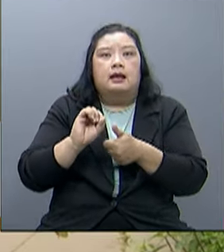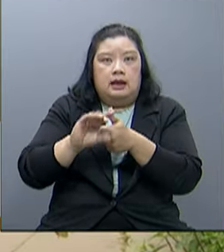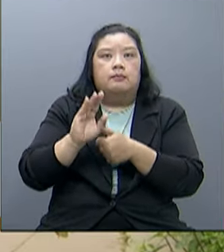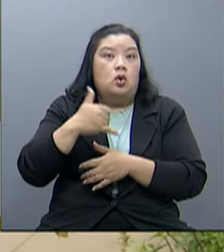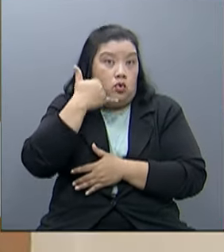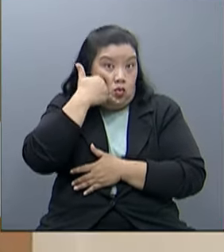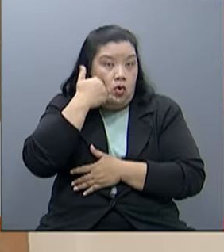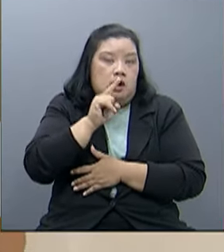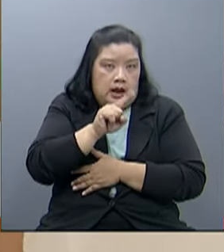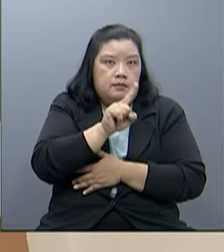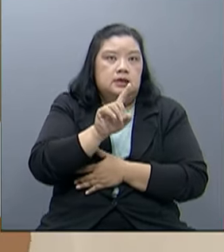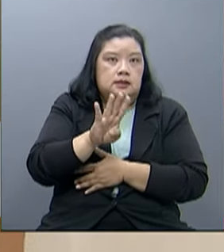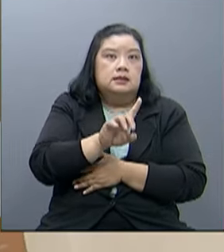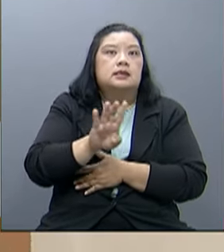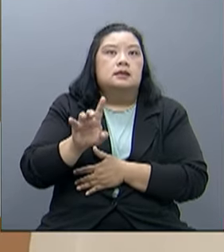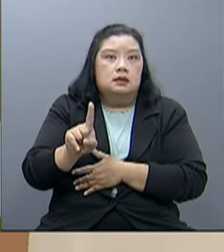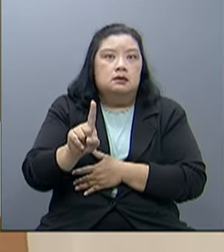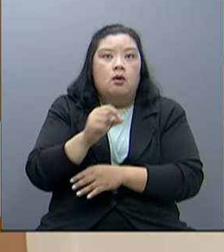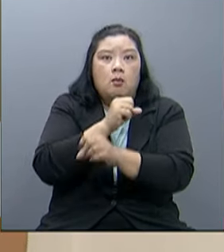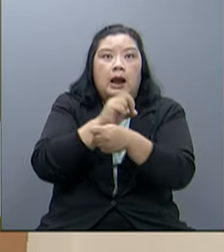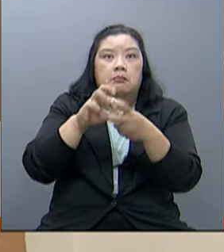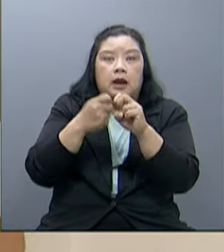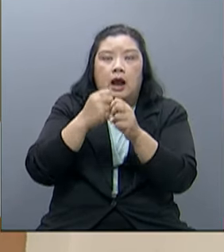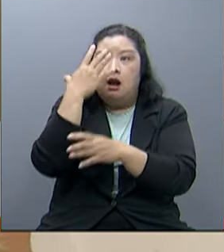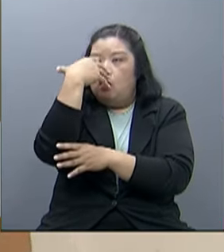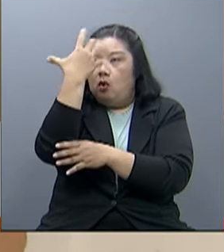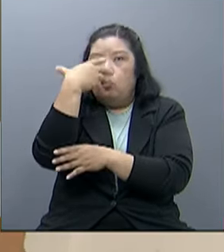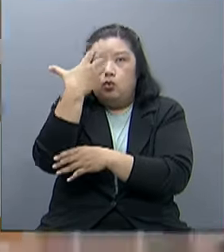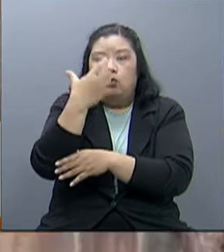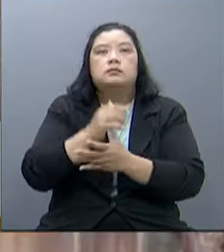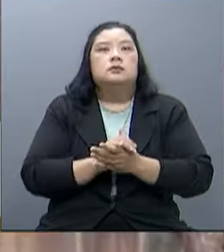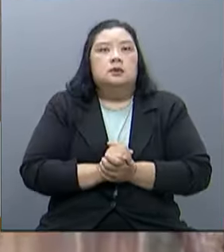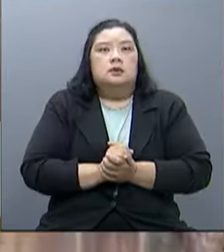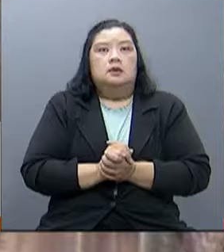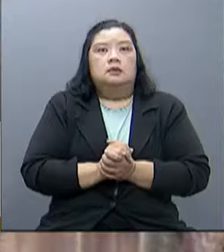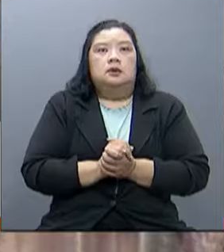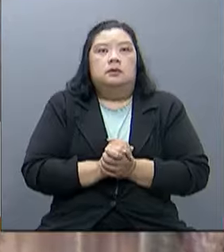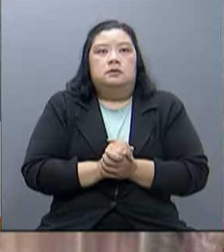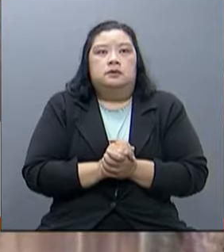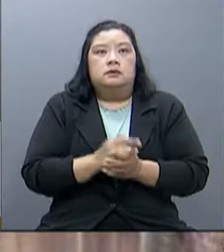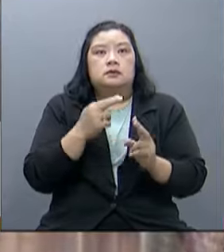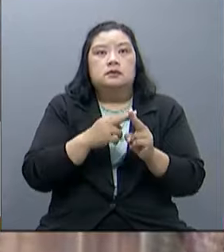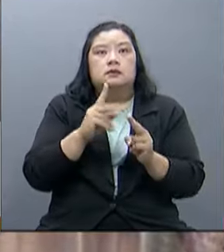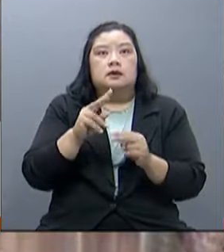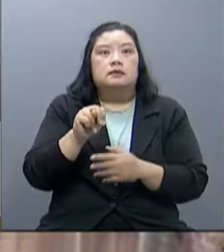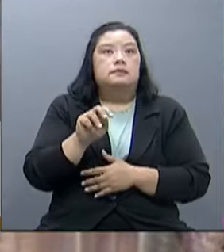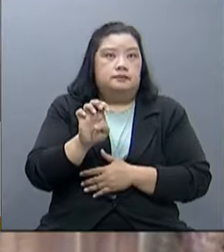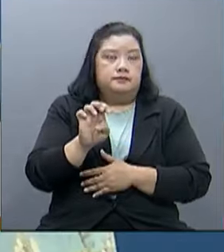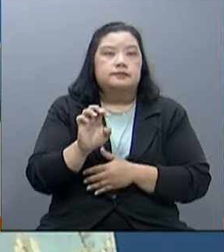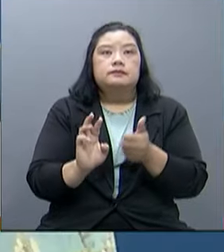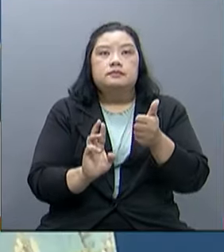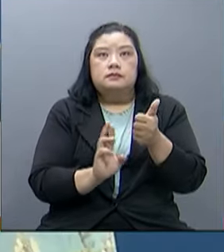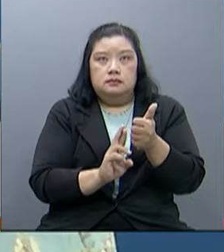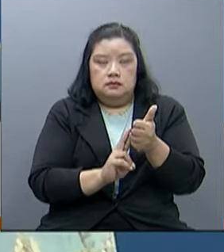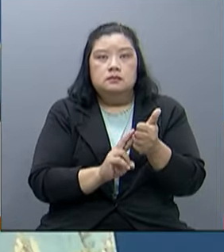441ตรวจสอบข้อมูลเพื่อจะได้ไม่ตกเป็นเหยื่อของมิจฉาชีพนางสาวดแูผู้ช่วยผู้ว่าการ